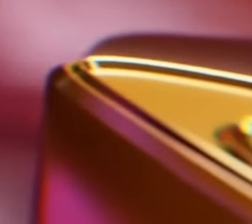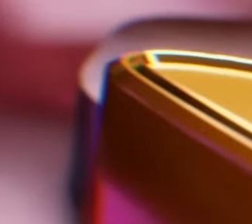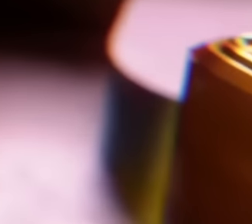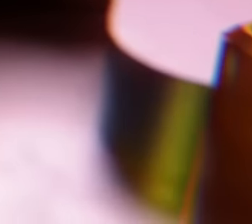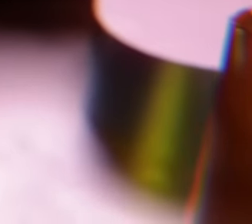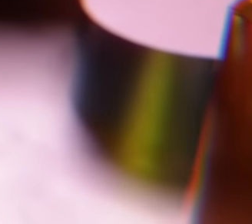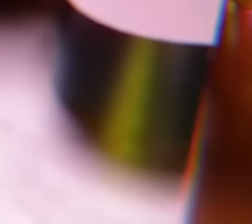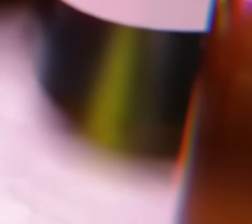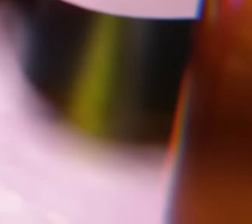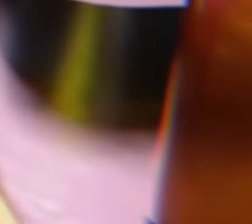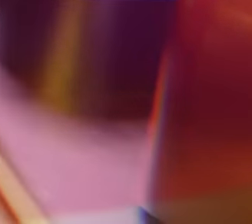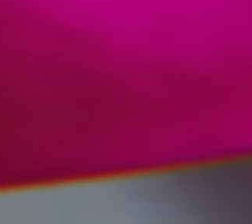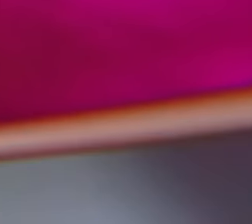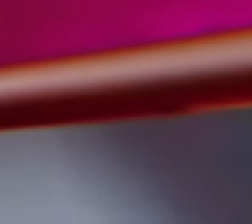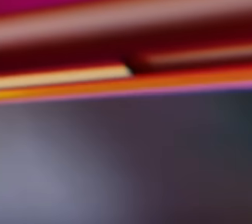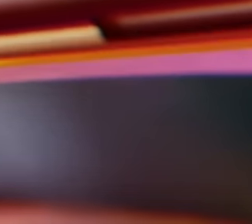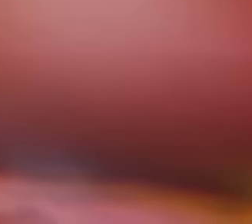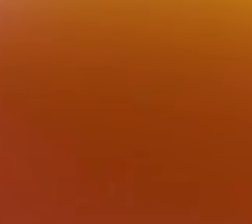رب